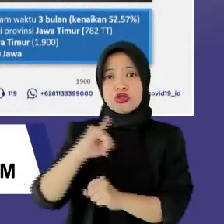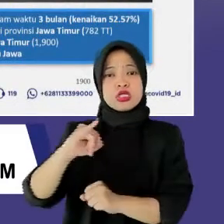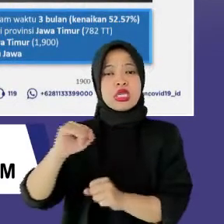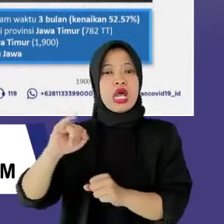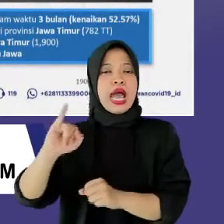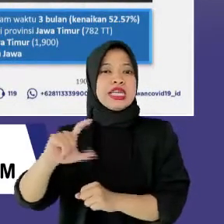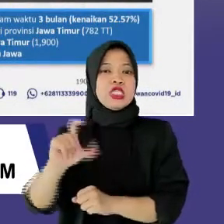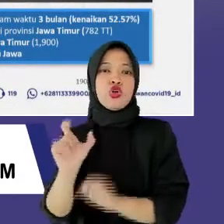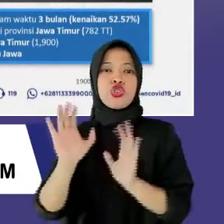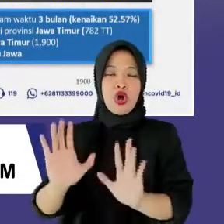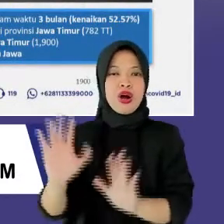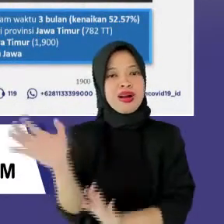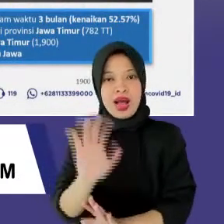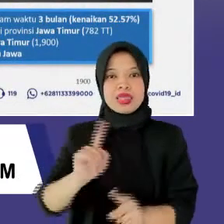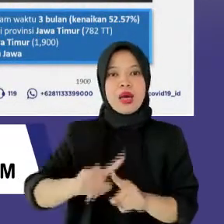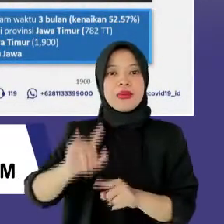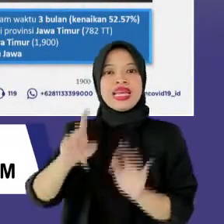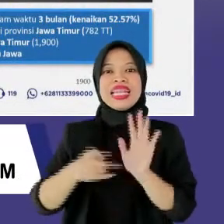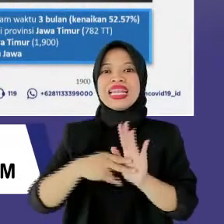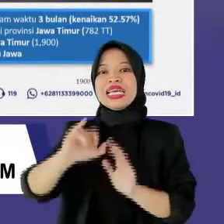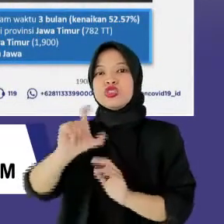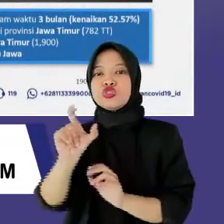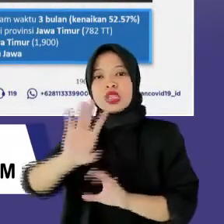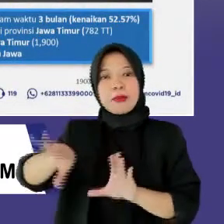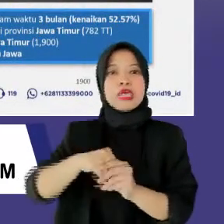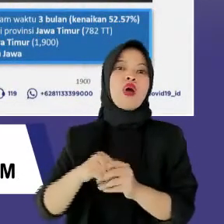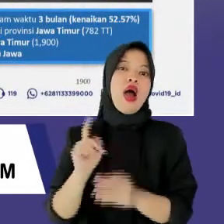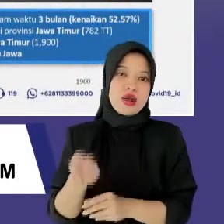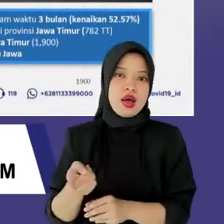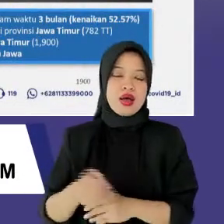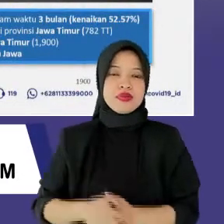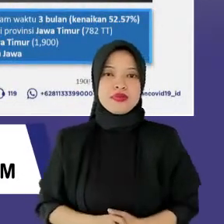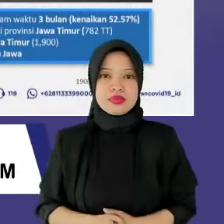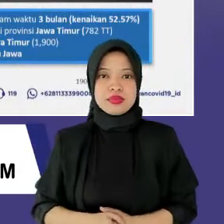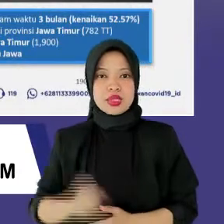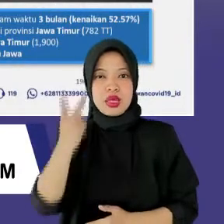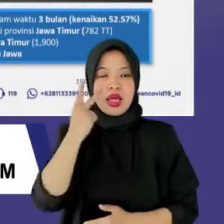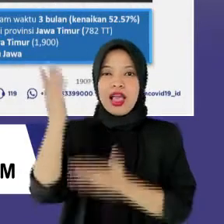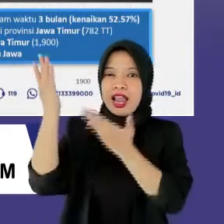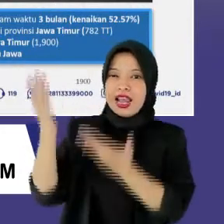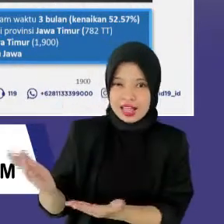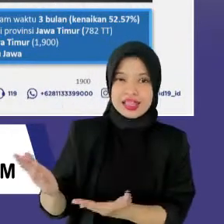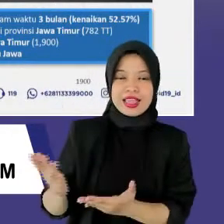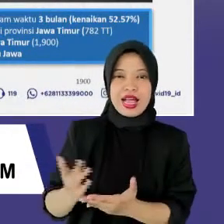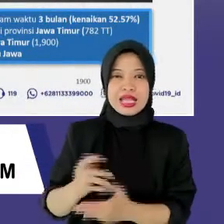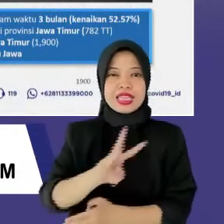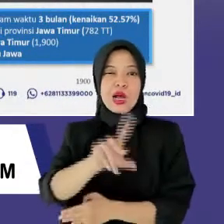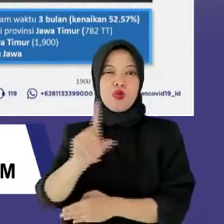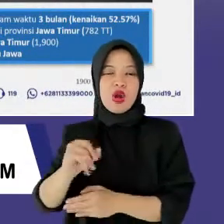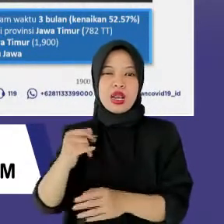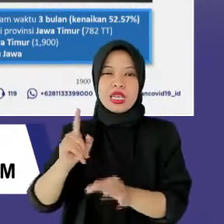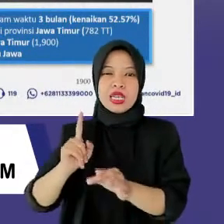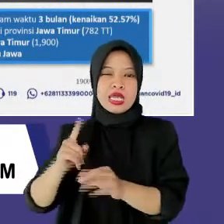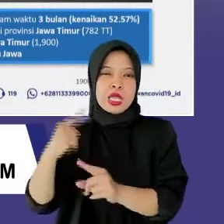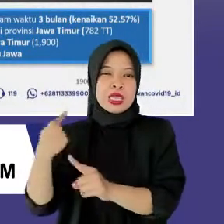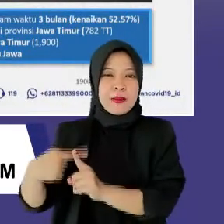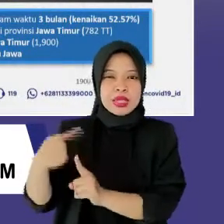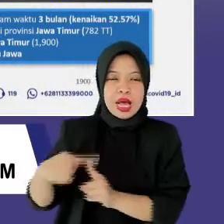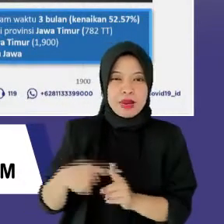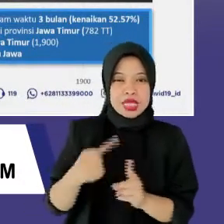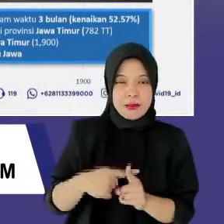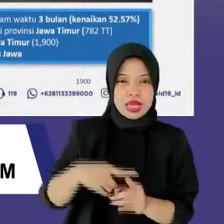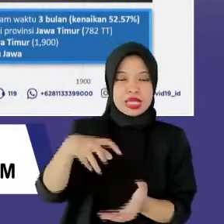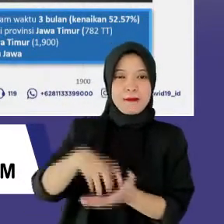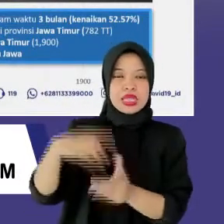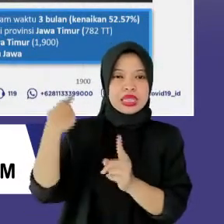juga masuk. Nah, kalau kita lihat di sini, intinya adalah dalam waktu 3 bulan terakhir telah terjadi penambahan